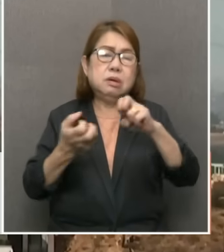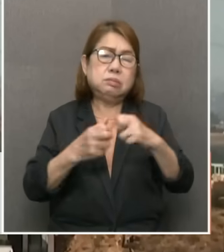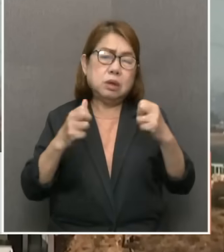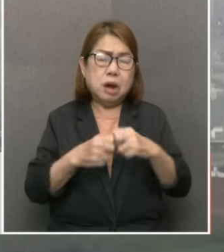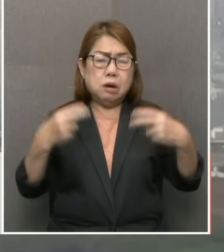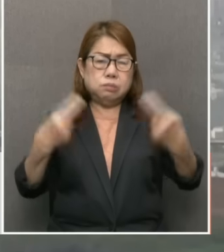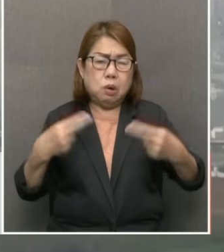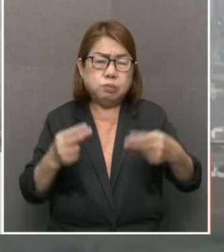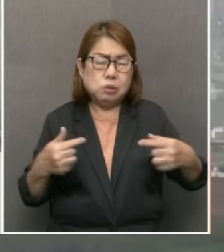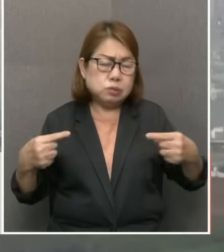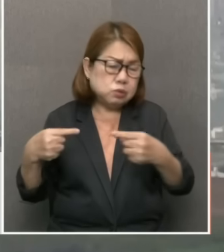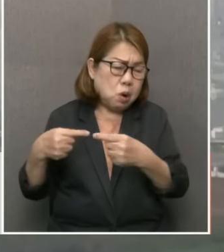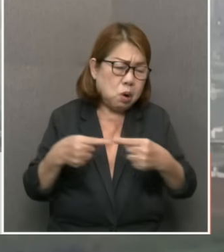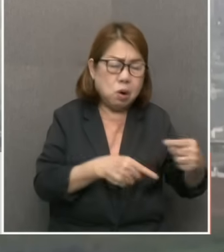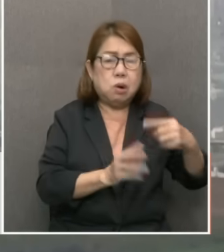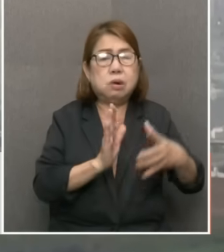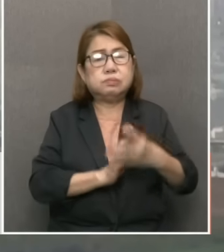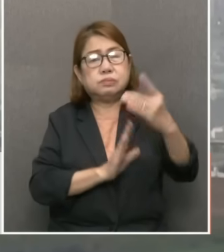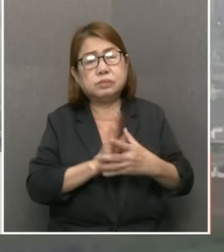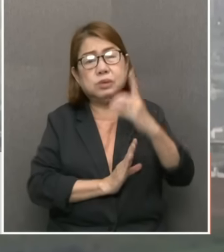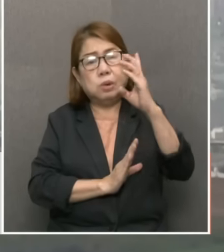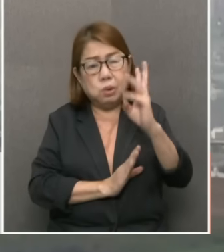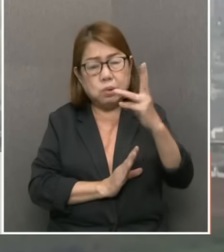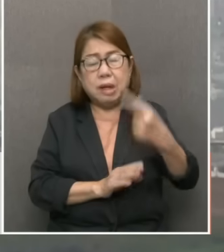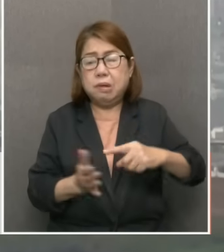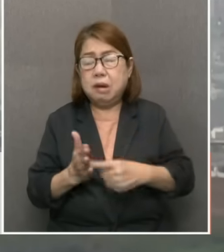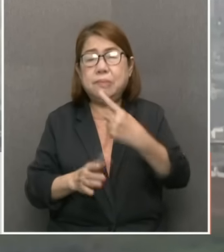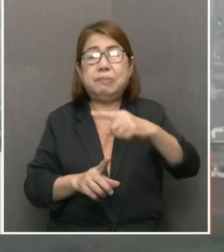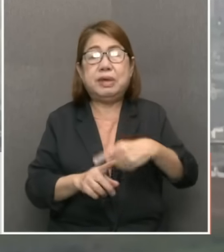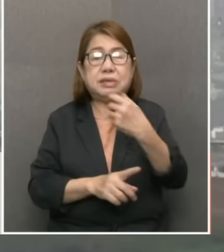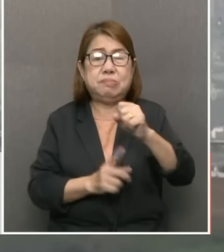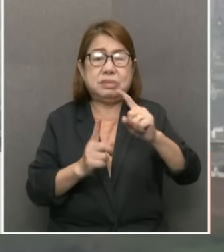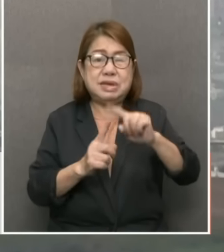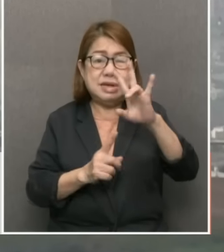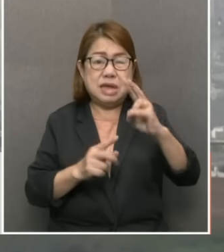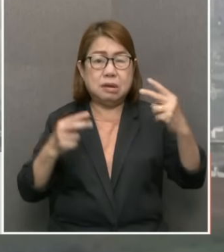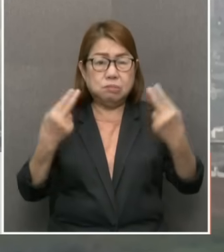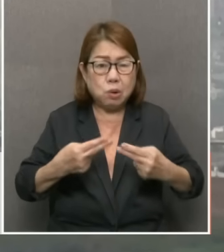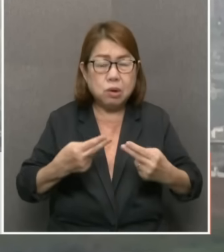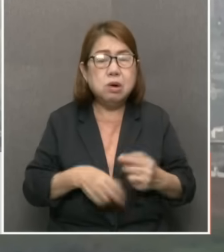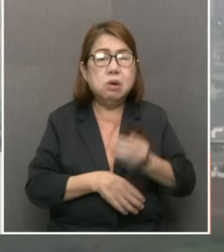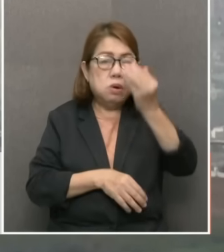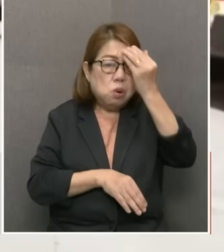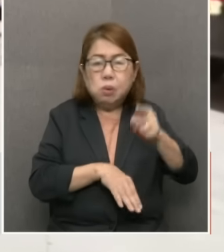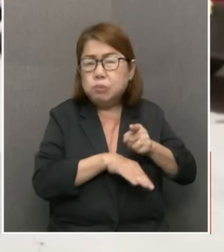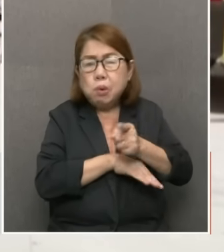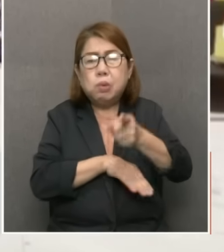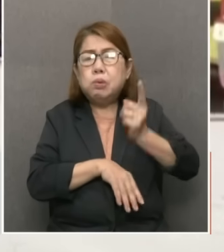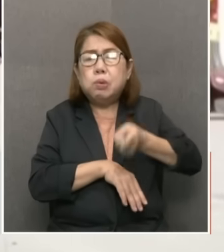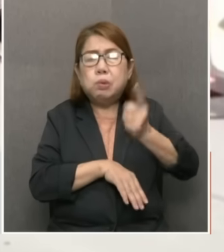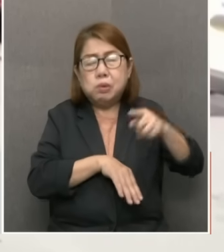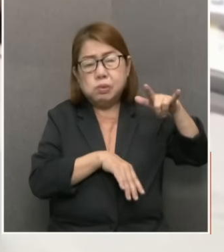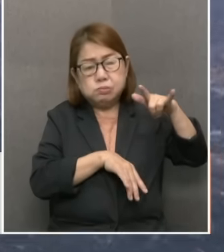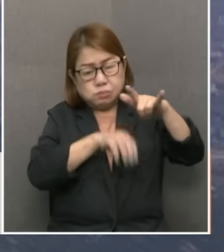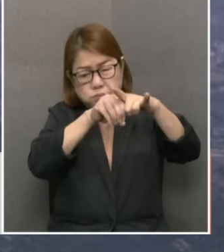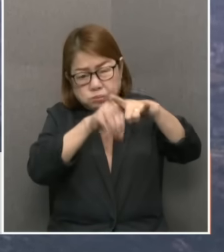านไปนาน6สัปดาห์แล้วนะครับตั้งแต่วันที่7ตุลาคมอิสราเอลยังคงถล่มกาซาไม่หยุดทั้งทางอากาศ